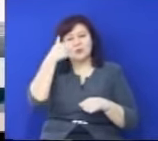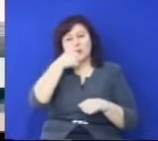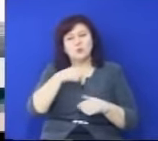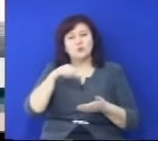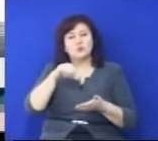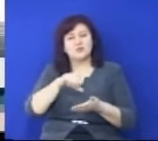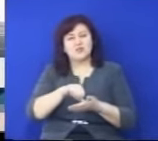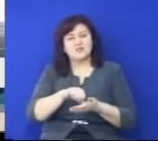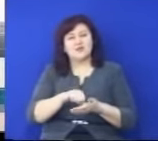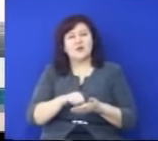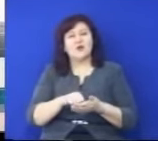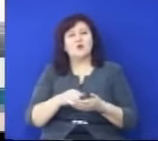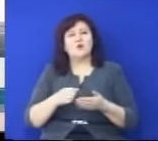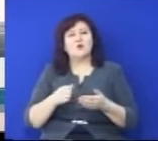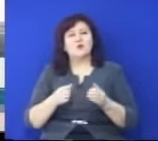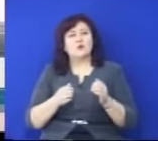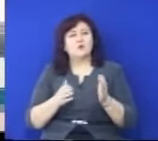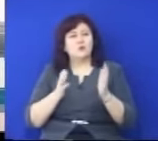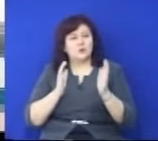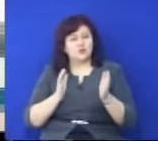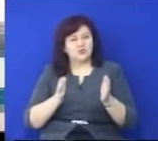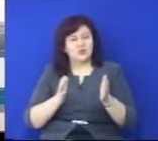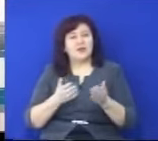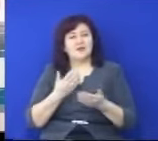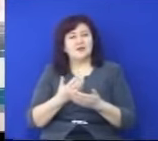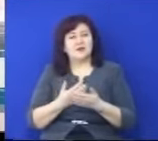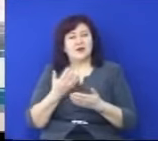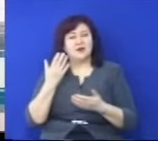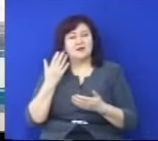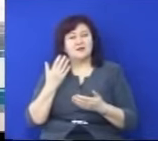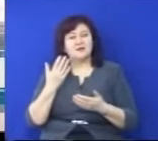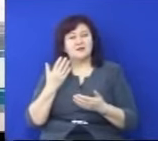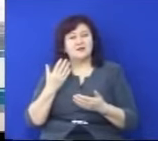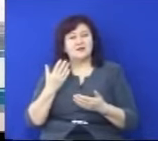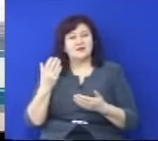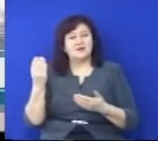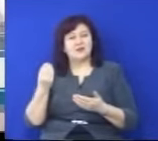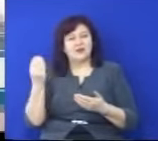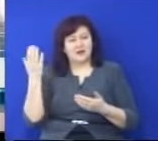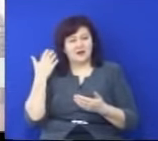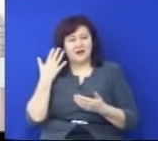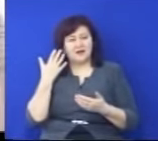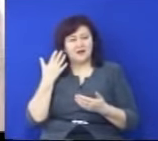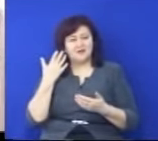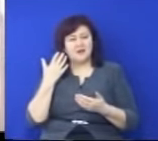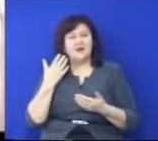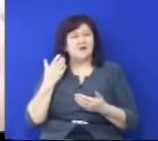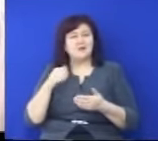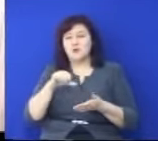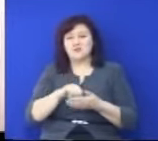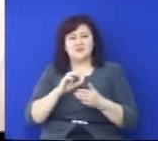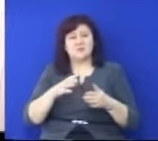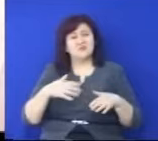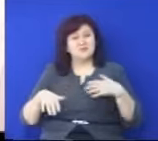маған қатты ұнайды. Мен бармаған кезде мен өте мықты болмадым, а қазір мен мықтымын, өз